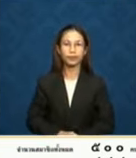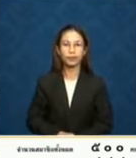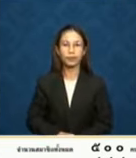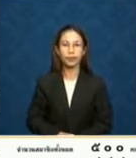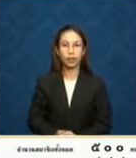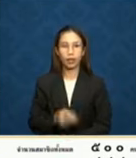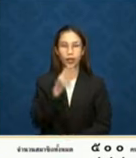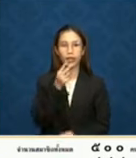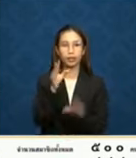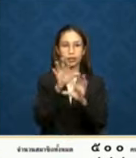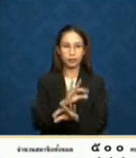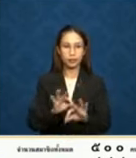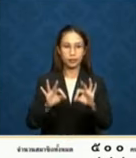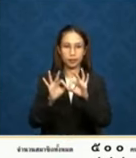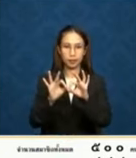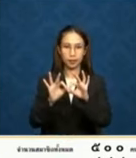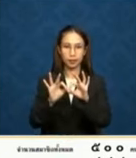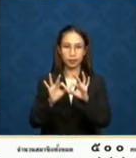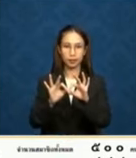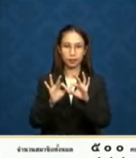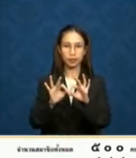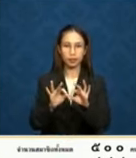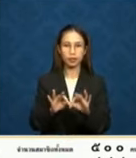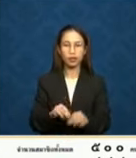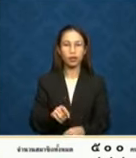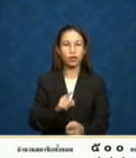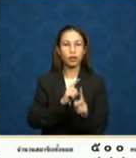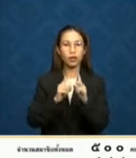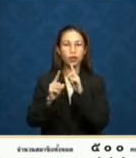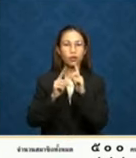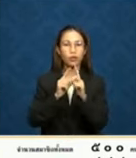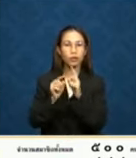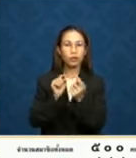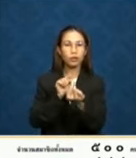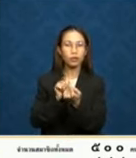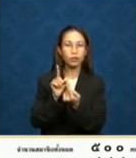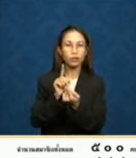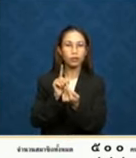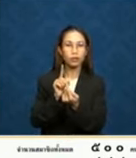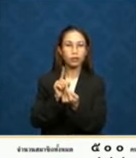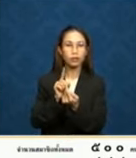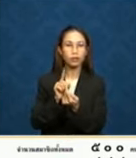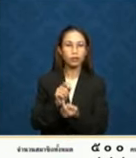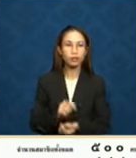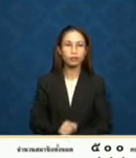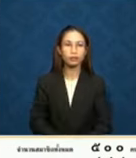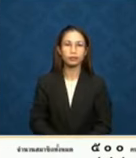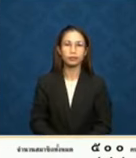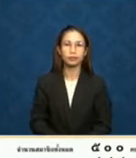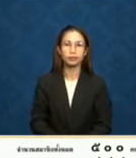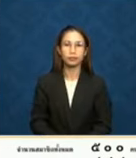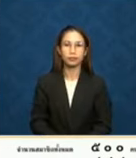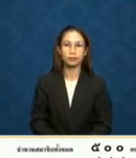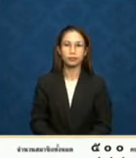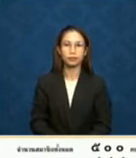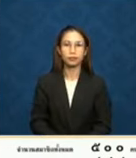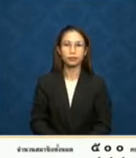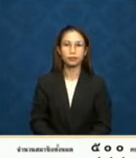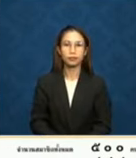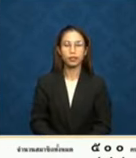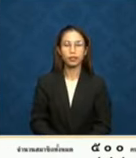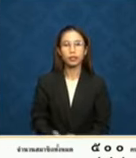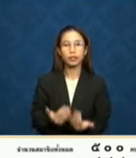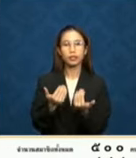ื่องที่สำCanที่มีการชอบพดกบวาเรื่องของ Semic bul.yard conductorซึ่ง